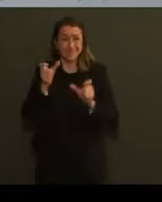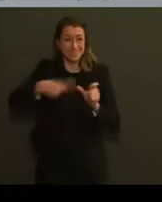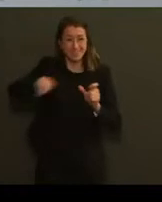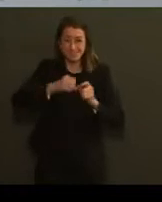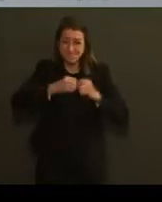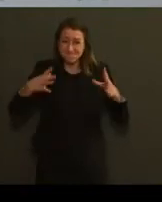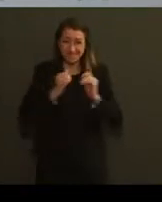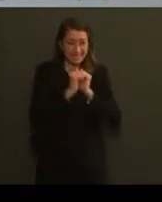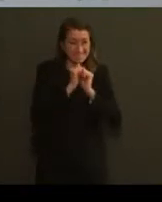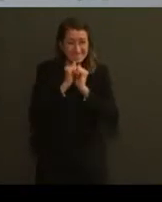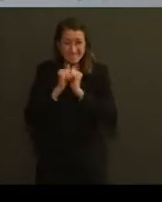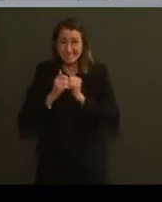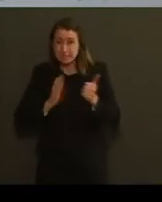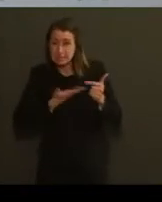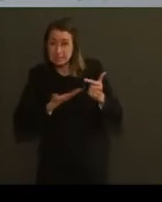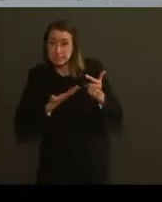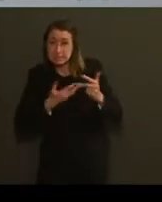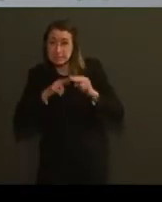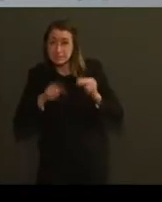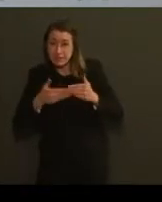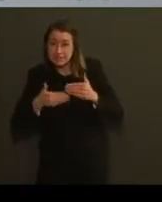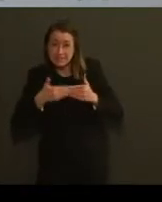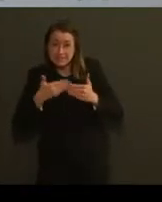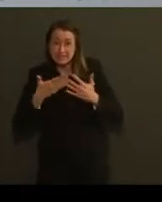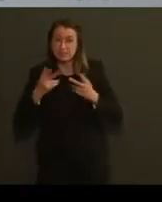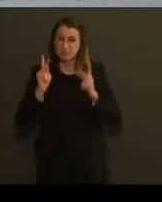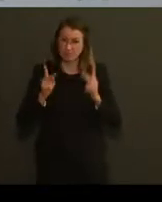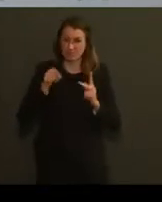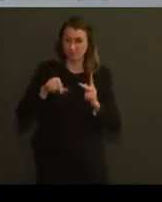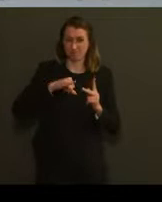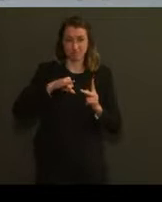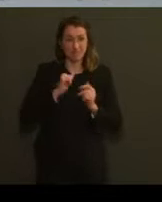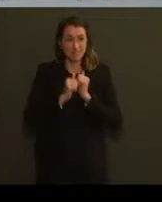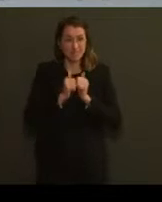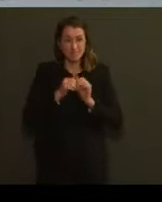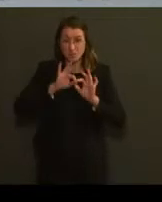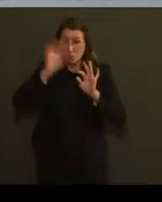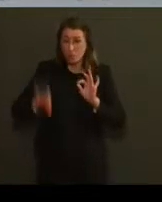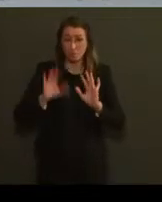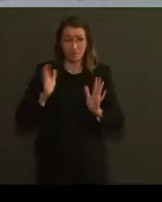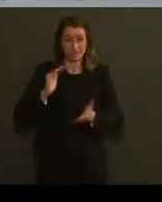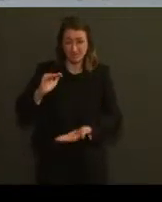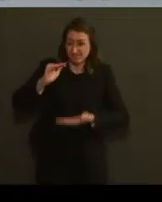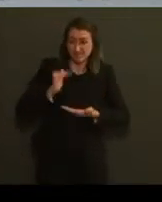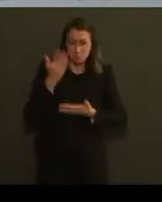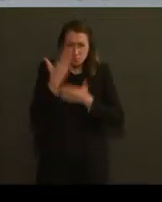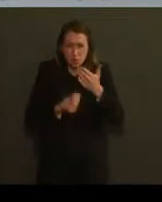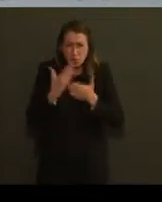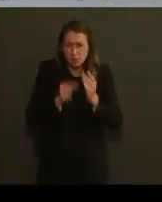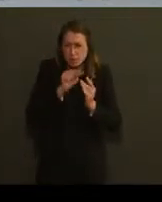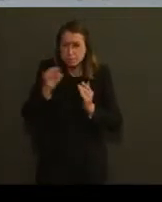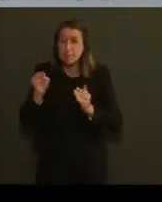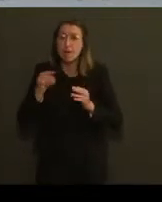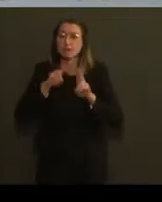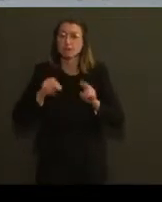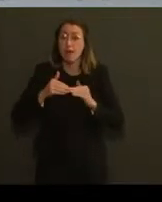et de l'obtention des résultats, et donc il peut y avoir un retard au niveau des résultats tels qu'ils nous sont transmis. Dans ce